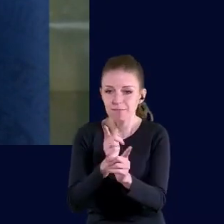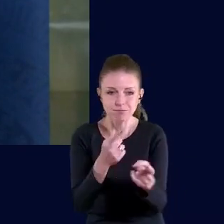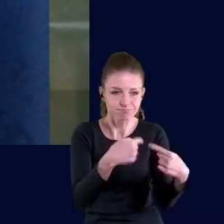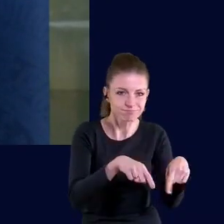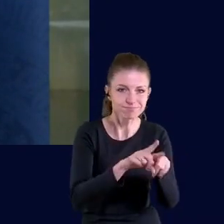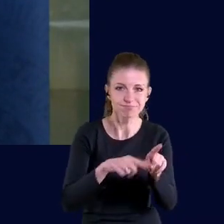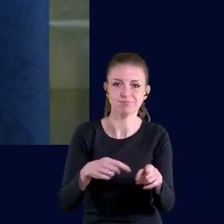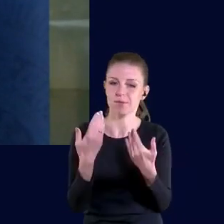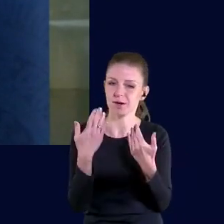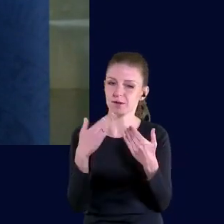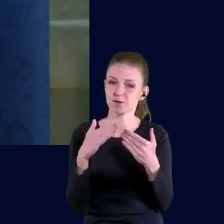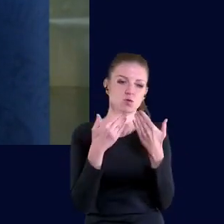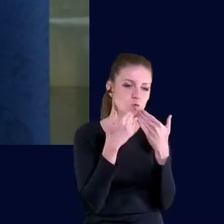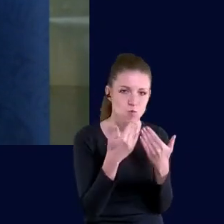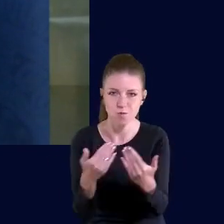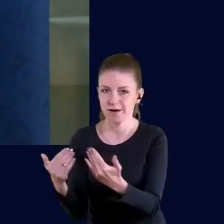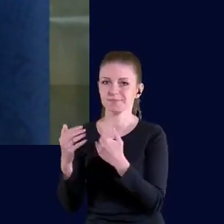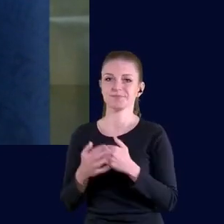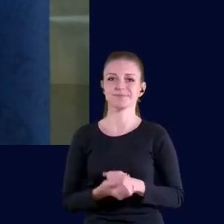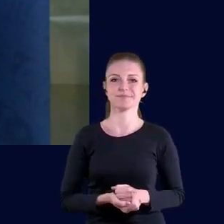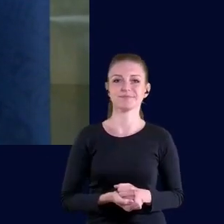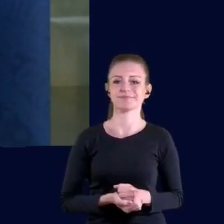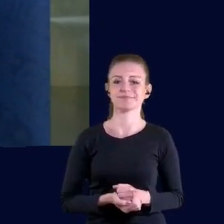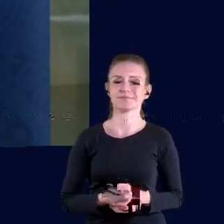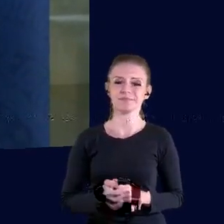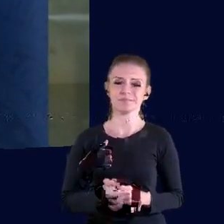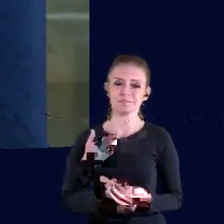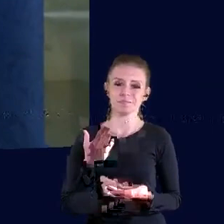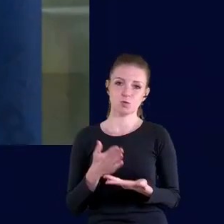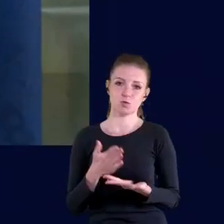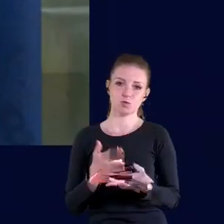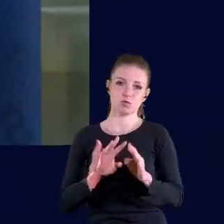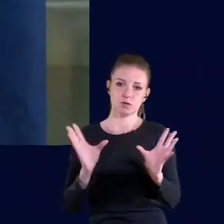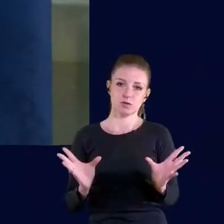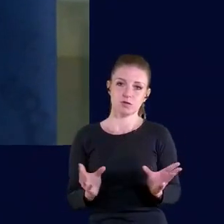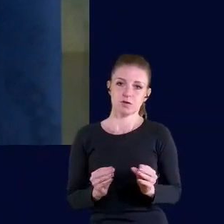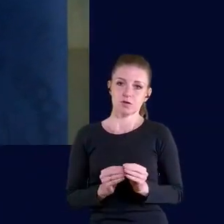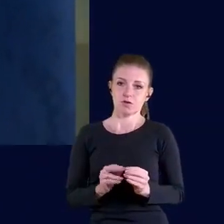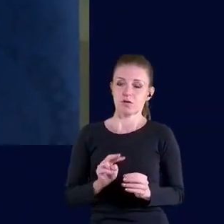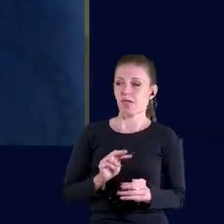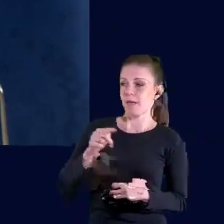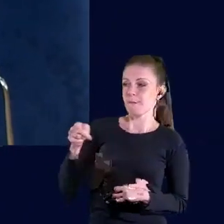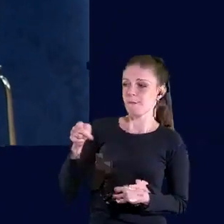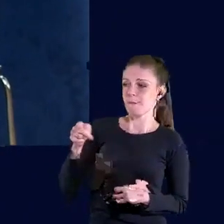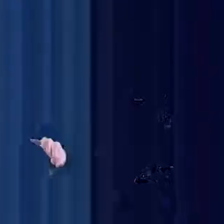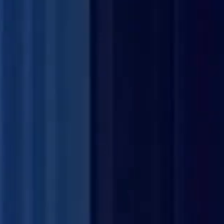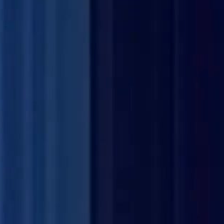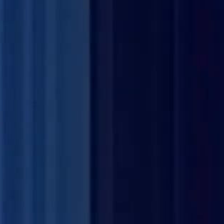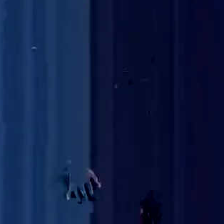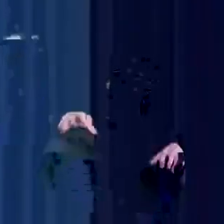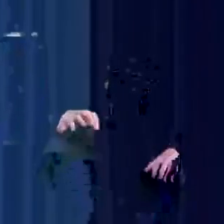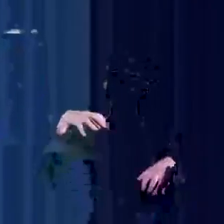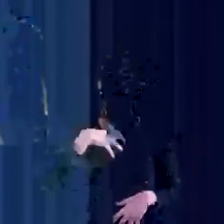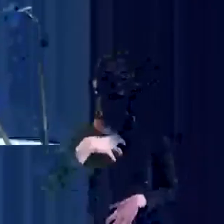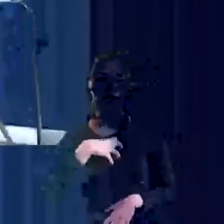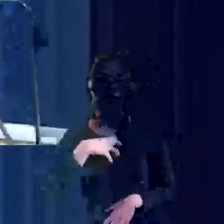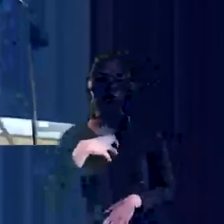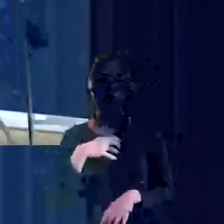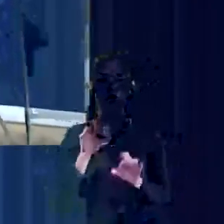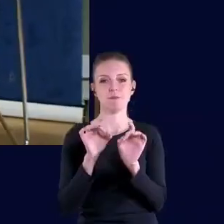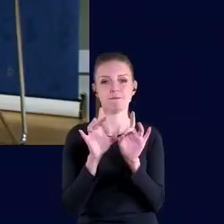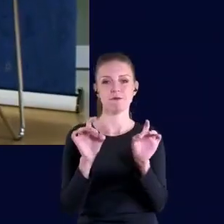no i z tej strony to tyle przekazuje głos panu dyrektorowi profesorowi